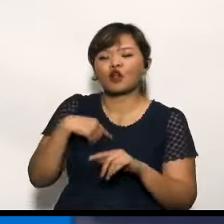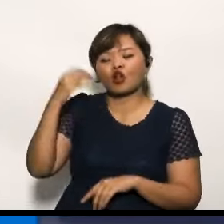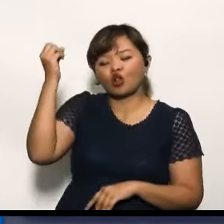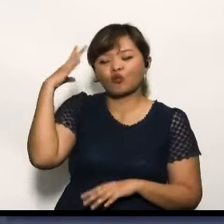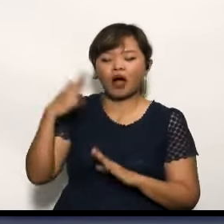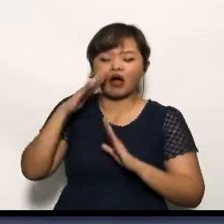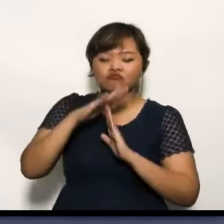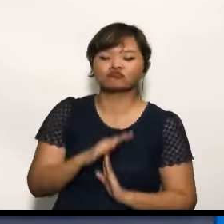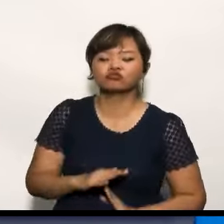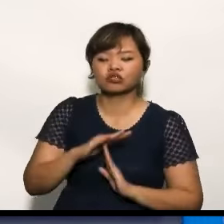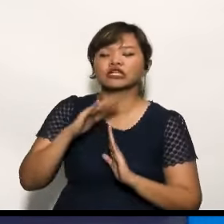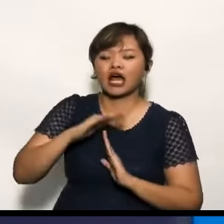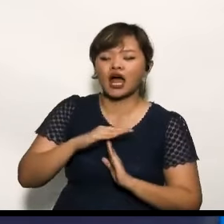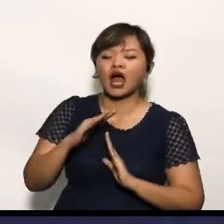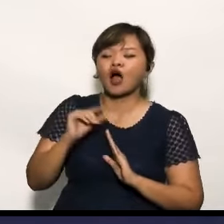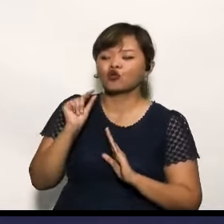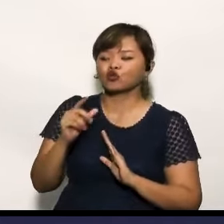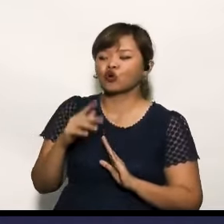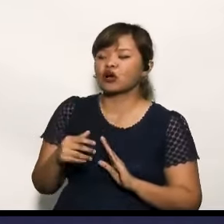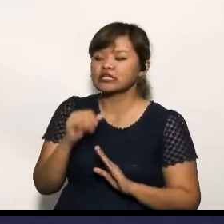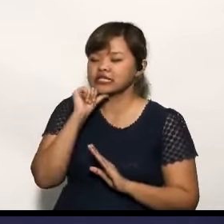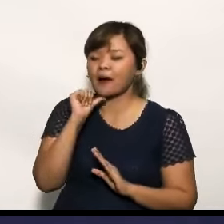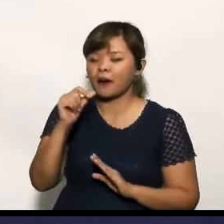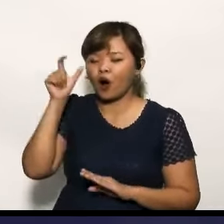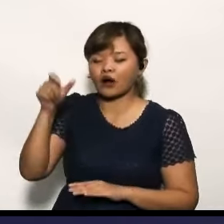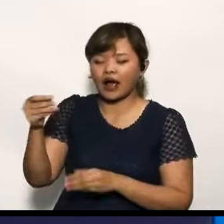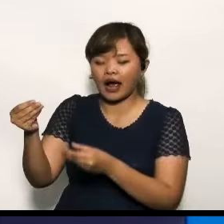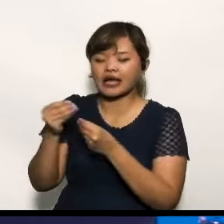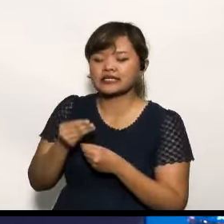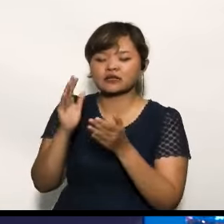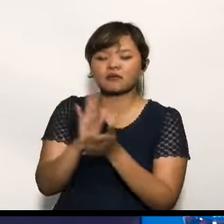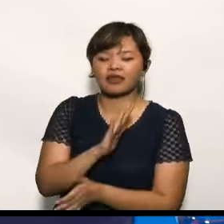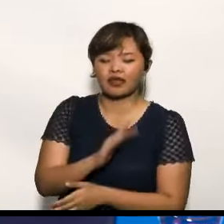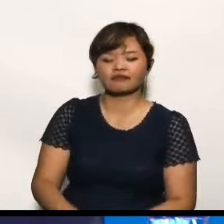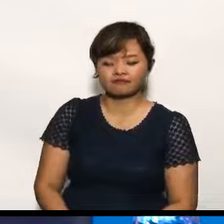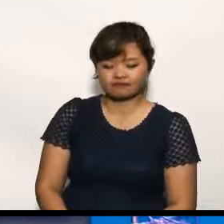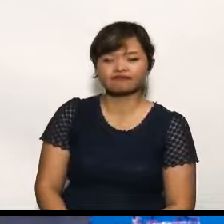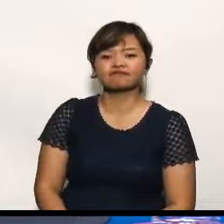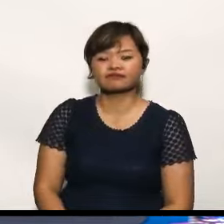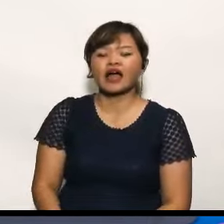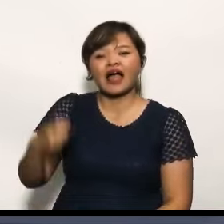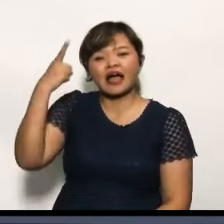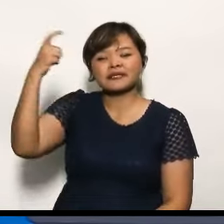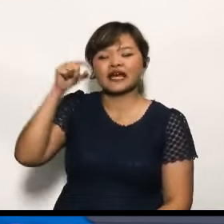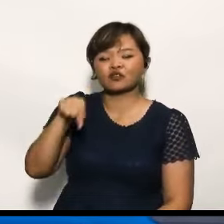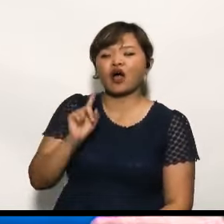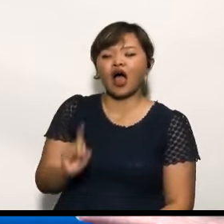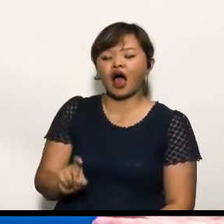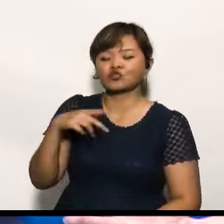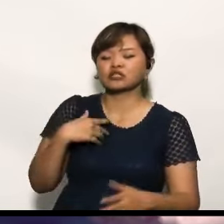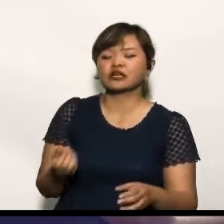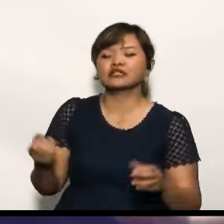come untuk mengenal siapa yang nyuruh kita kerjain. Saya selalu bilang, kepercayaan itu sesuatu yang harus